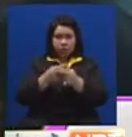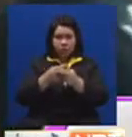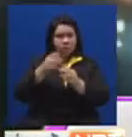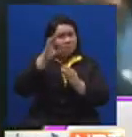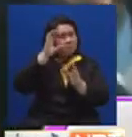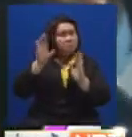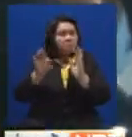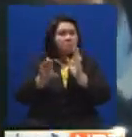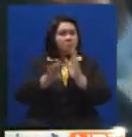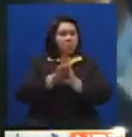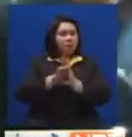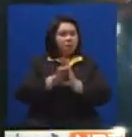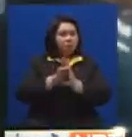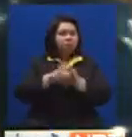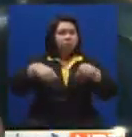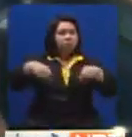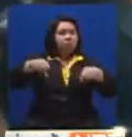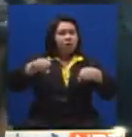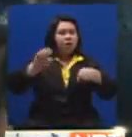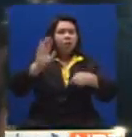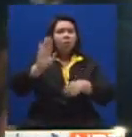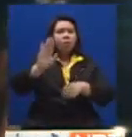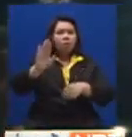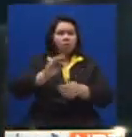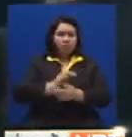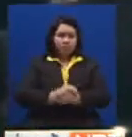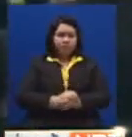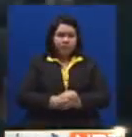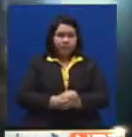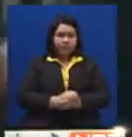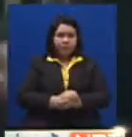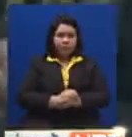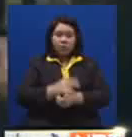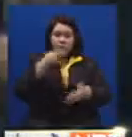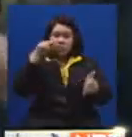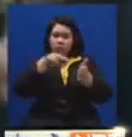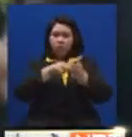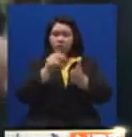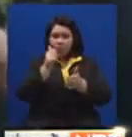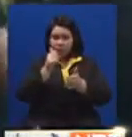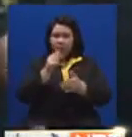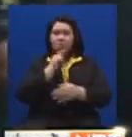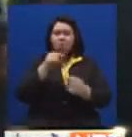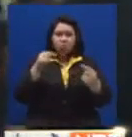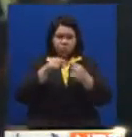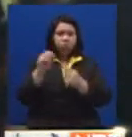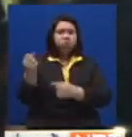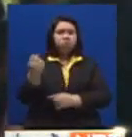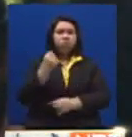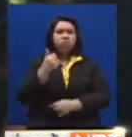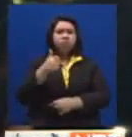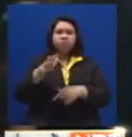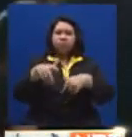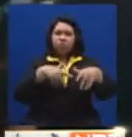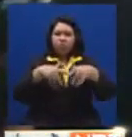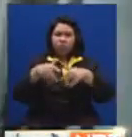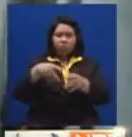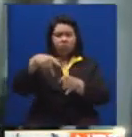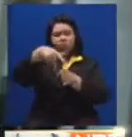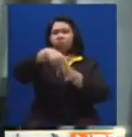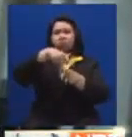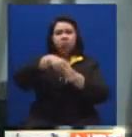รูปของผู้ขับขี่ให้ประชาชนที่ใช้บริการสามารถสังเกตได้ซึ่งเป็นการสร้างความมั่นใจให้กับประชาชนผู้ใช้